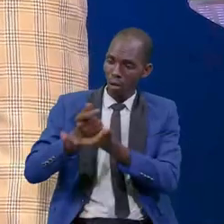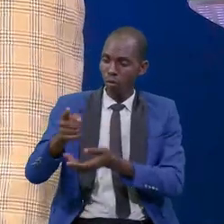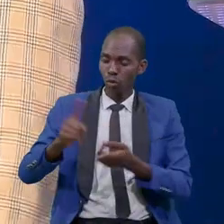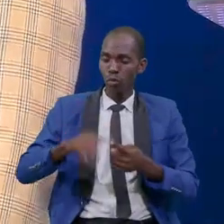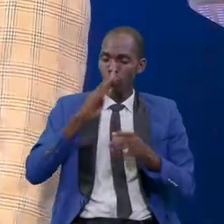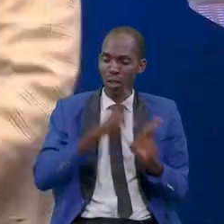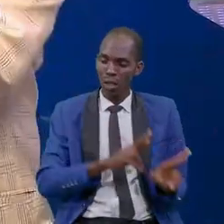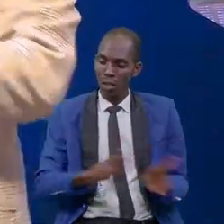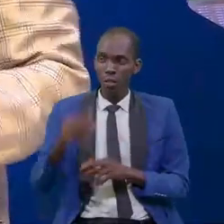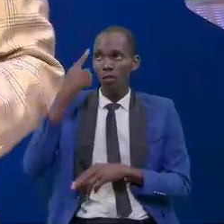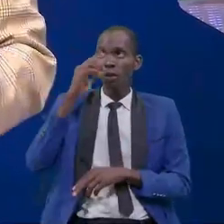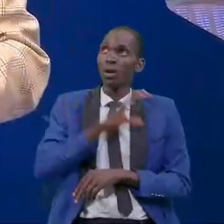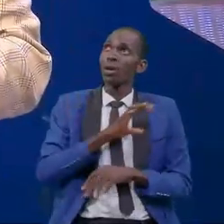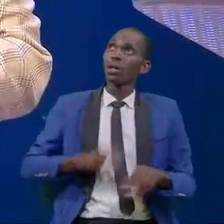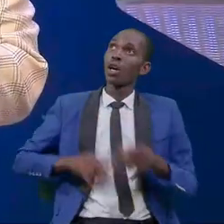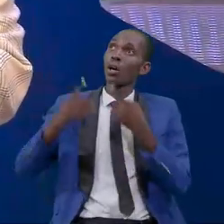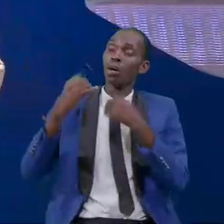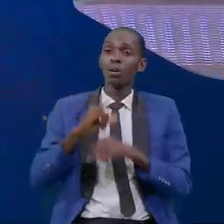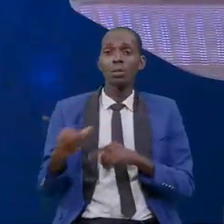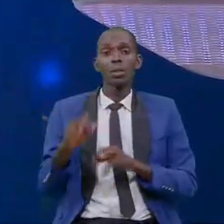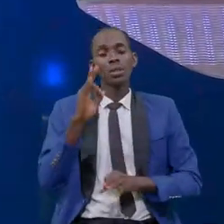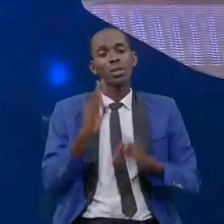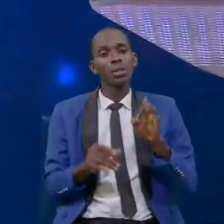Je dois te préparer pour l'avènement du Seigneur.